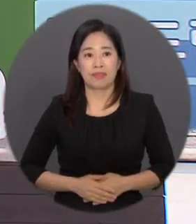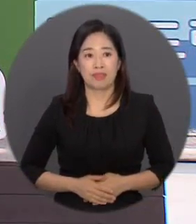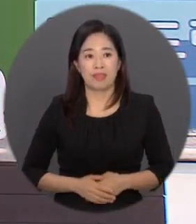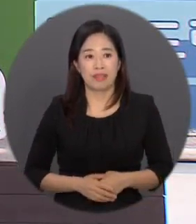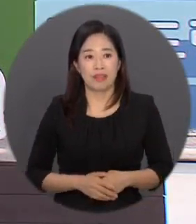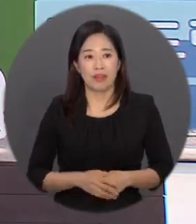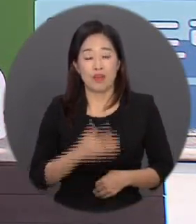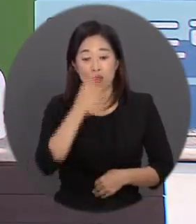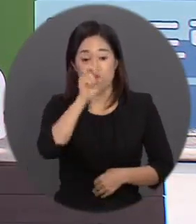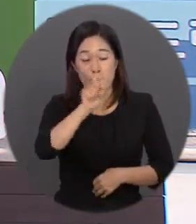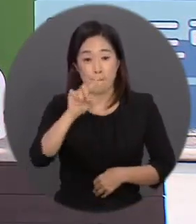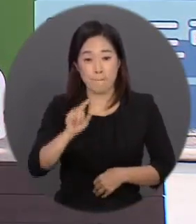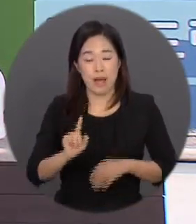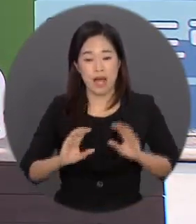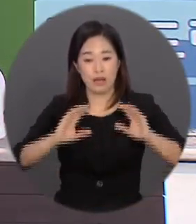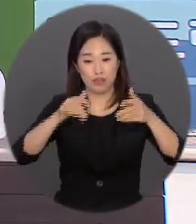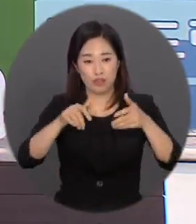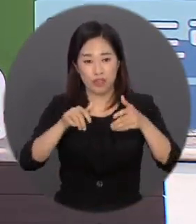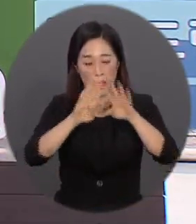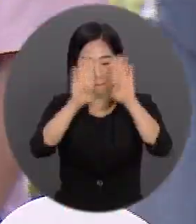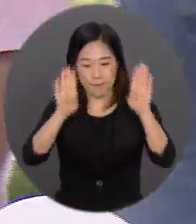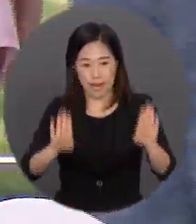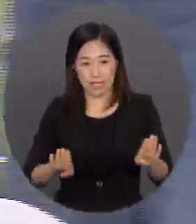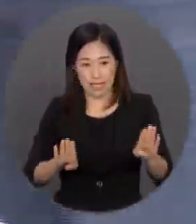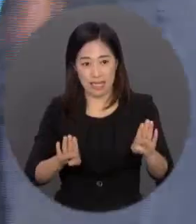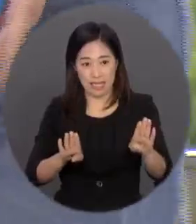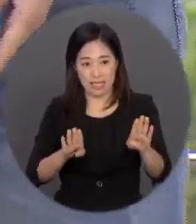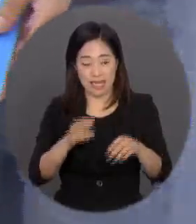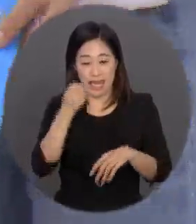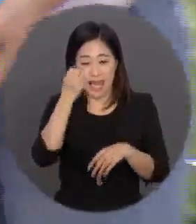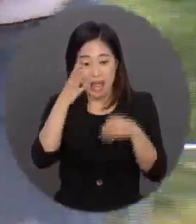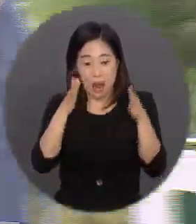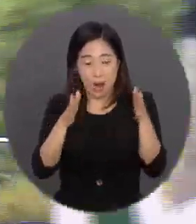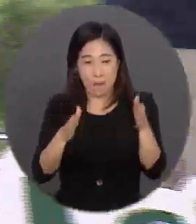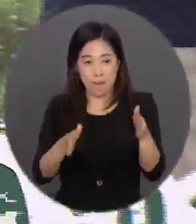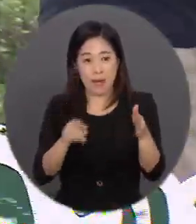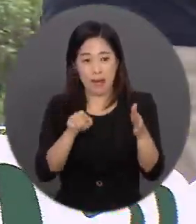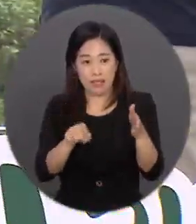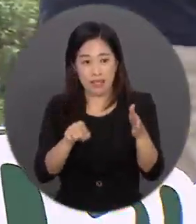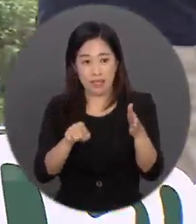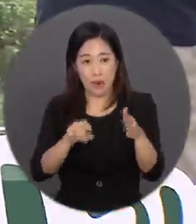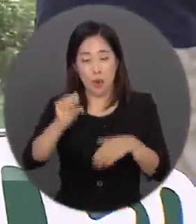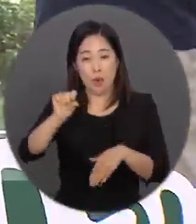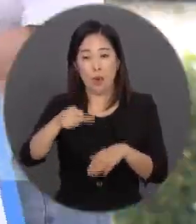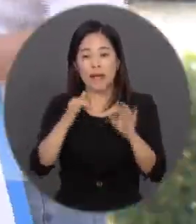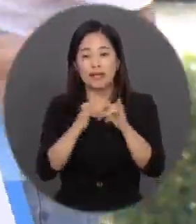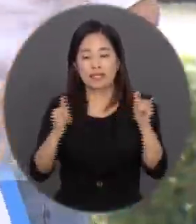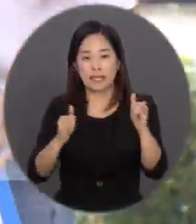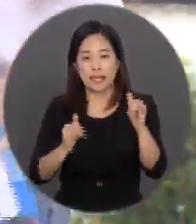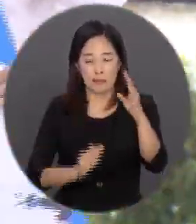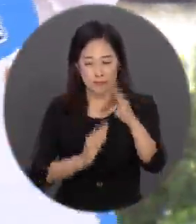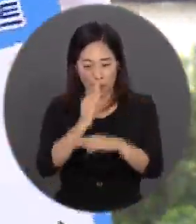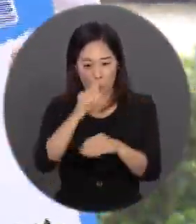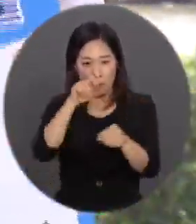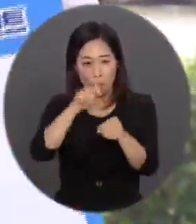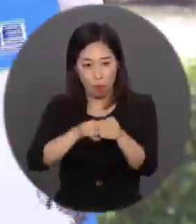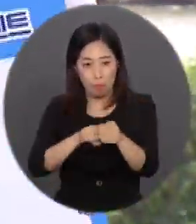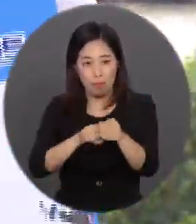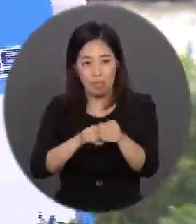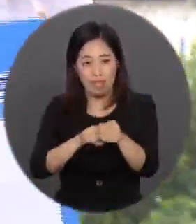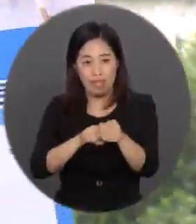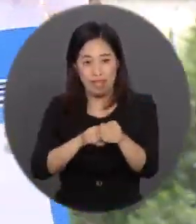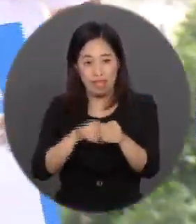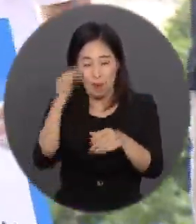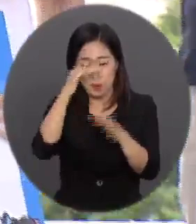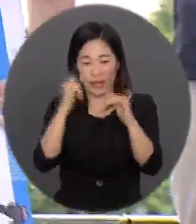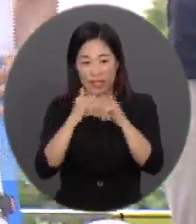순천만 국제정원 박람회가 개장 84일 만에 관람객 500만 명을 돌파했습니다. 목표 관람객 수